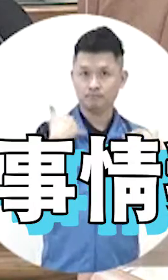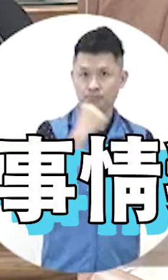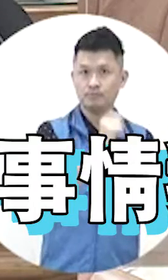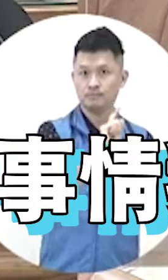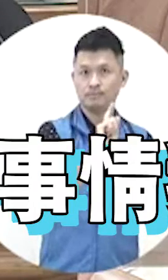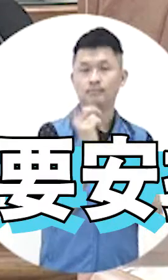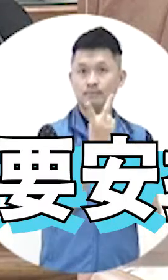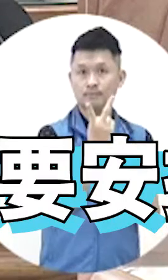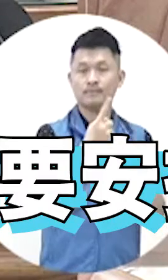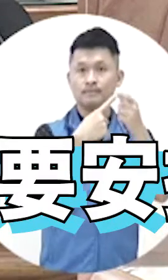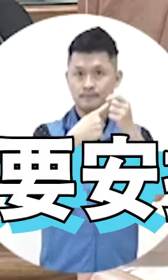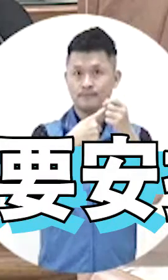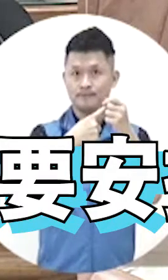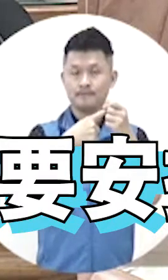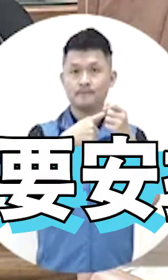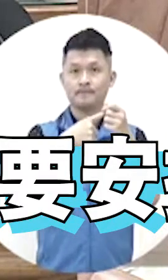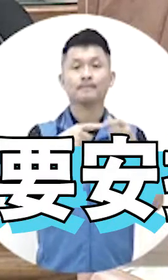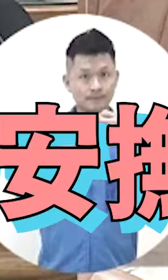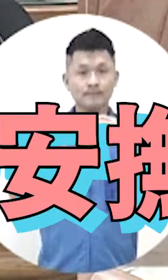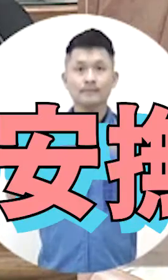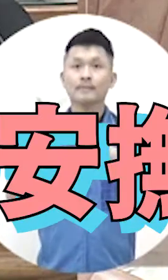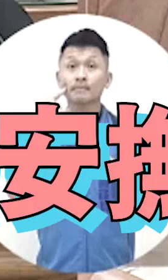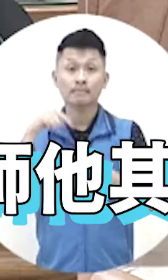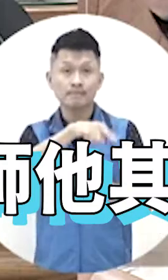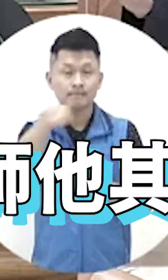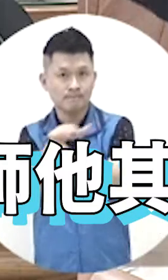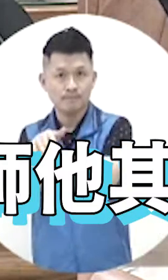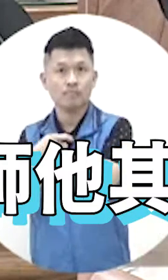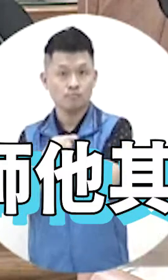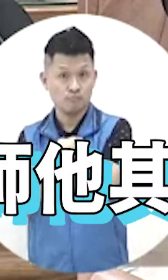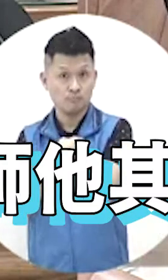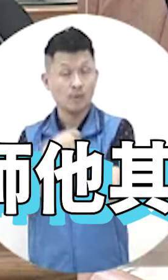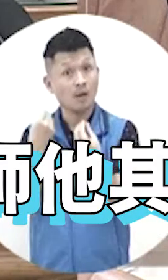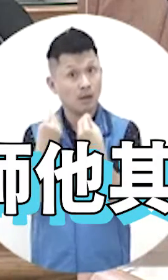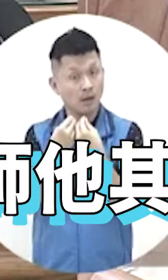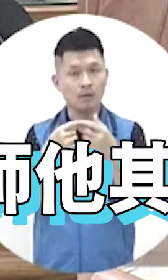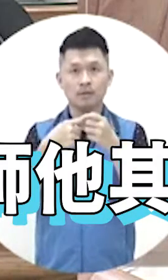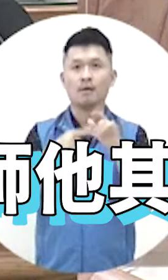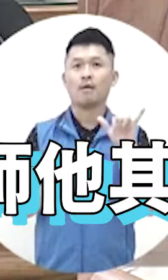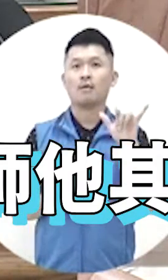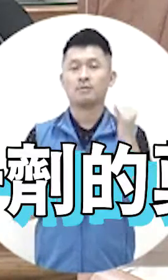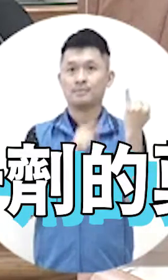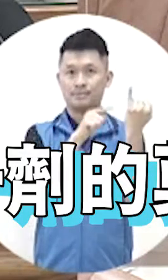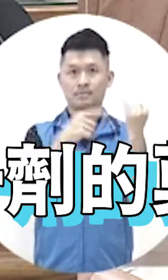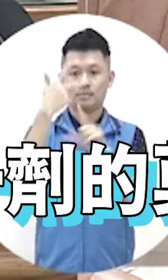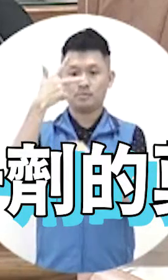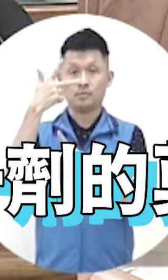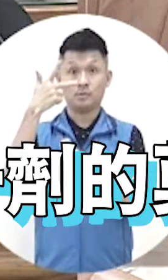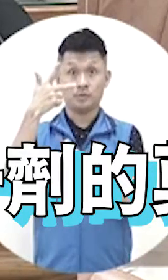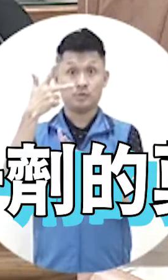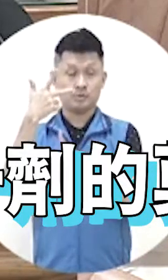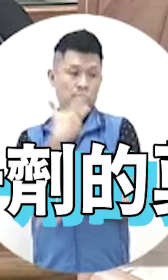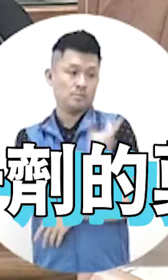情。第一件事情，我觉得教育局必须要安抚家长的心。怎么安抚呢？首先，这个老师他其实在7月12号已经打了